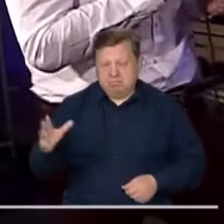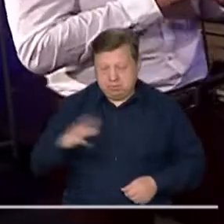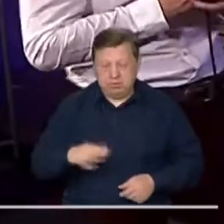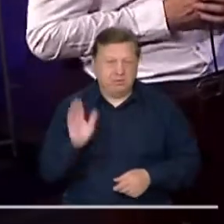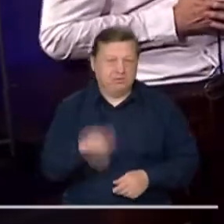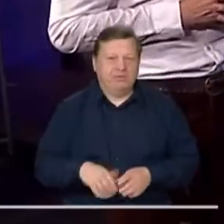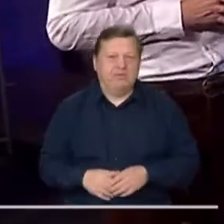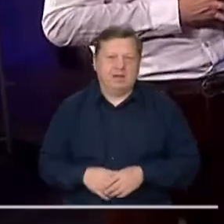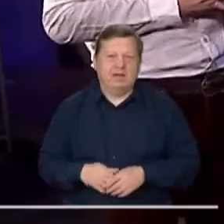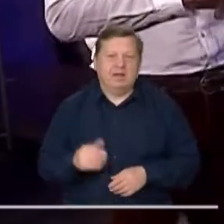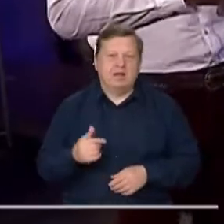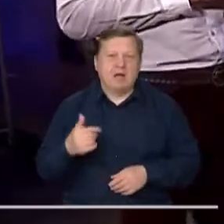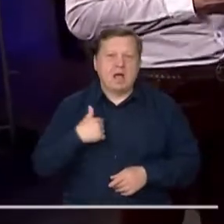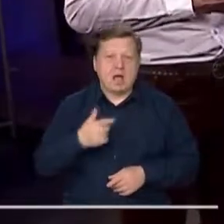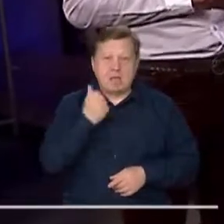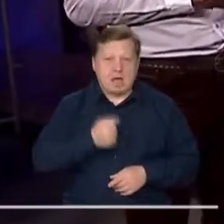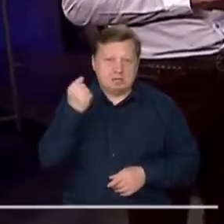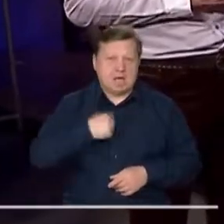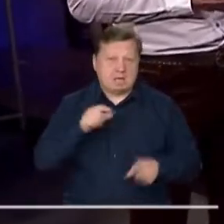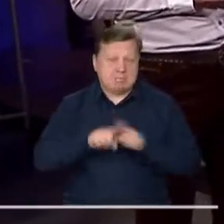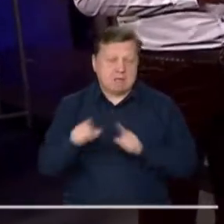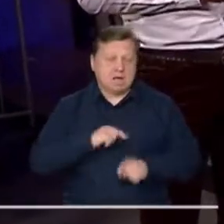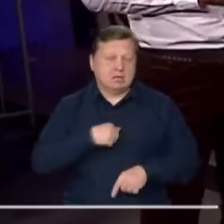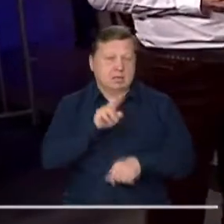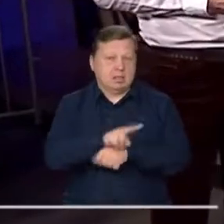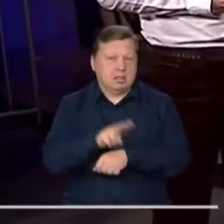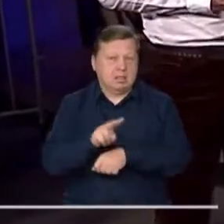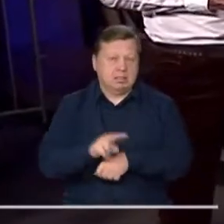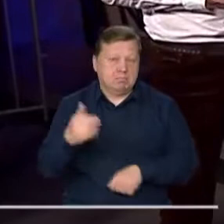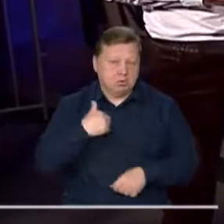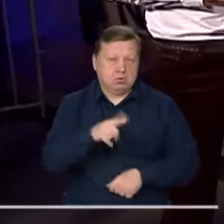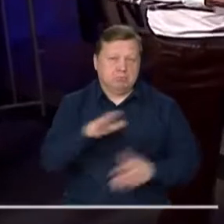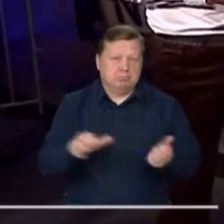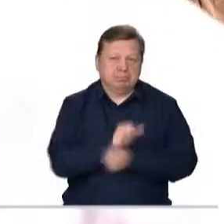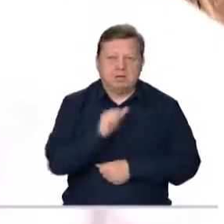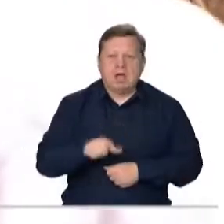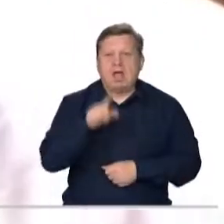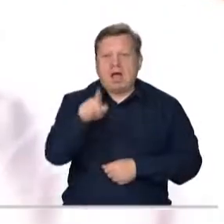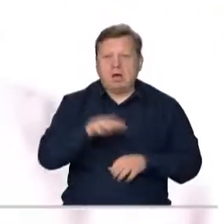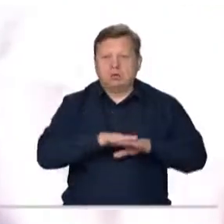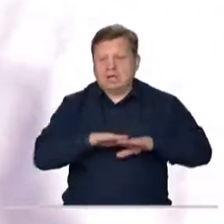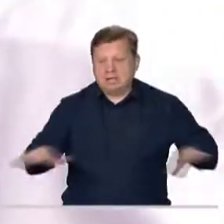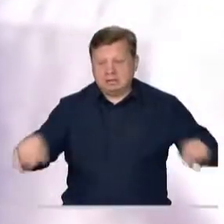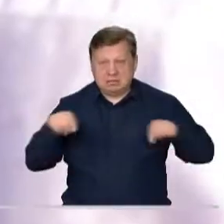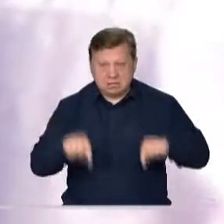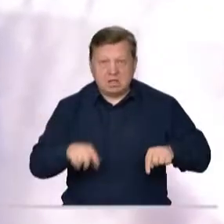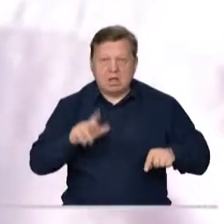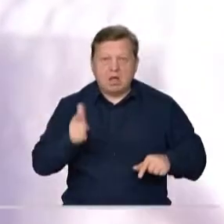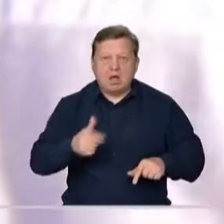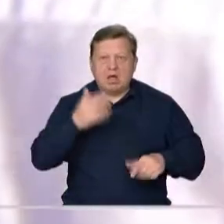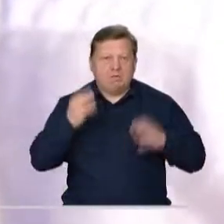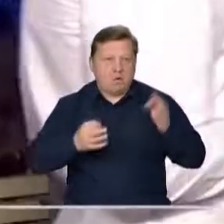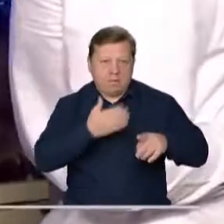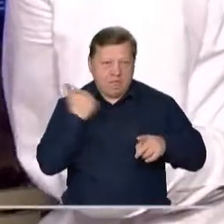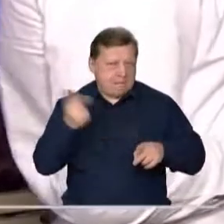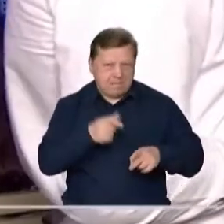Jak musiałem się wami zajmować jako najstarszy brat. Ale wtedy, kiedy wychodzicie na scenę, nie ma żadnych wątpliwości. On rządzi,